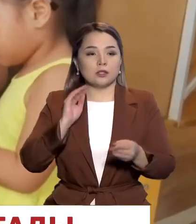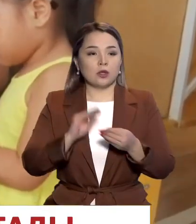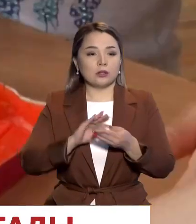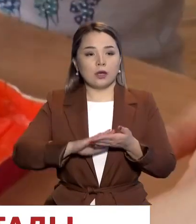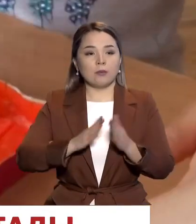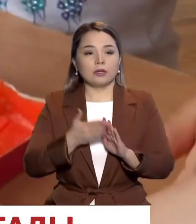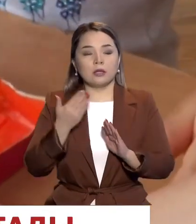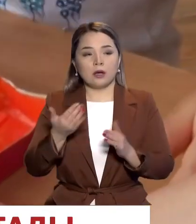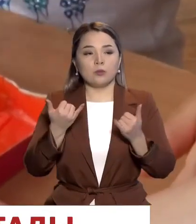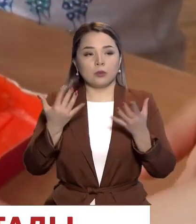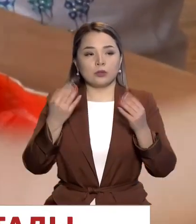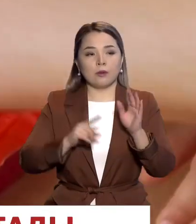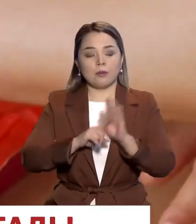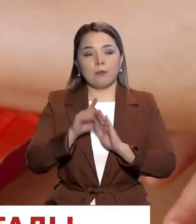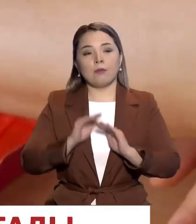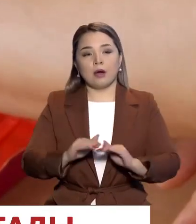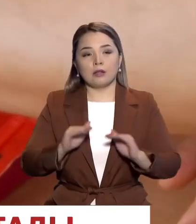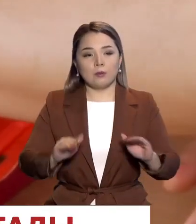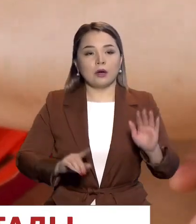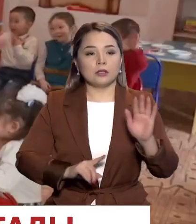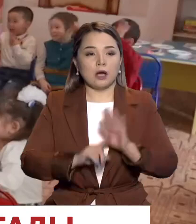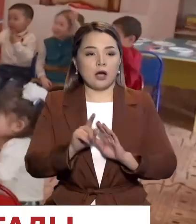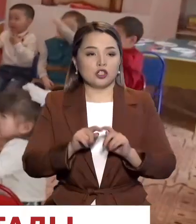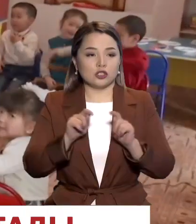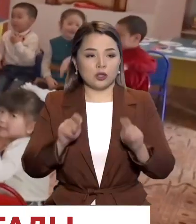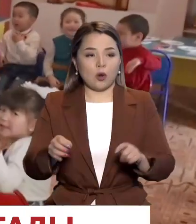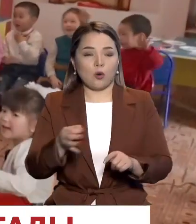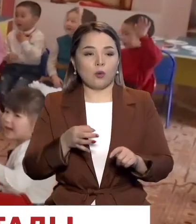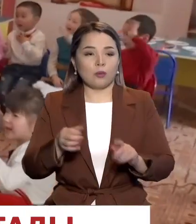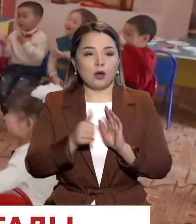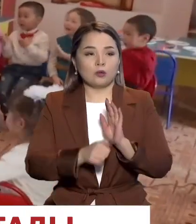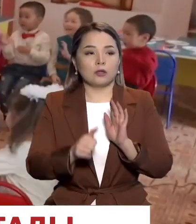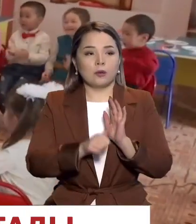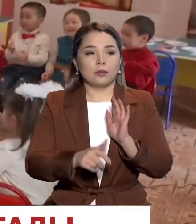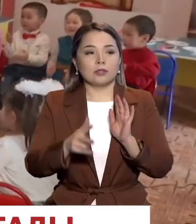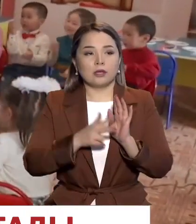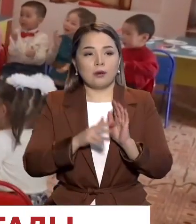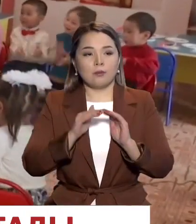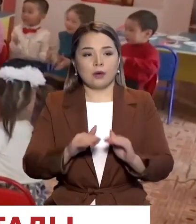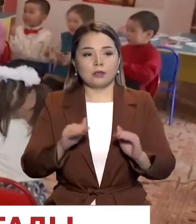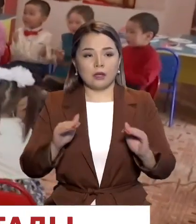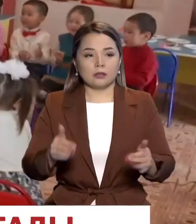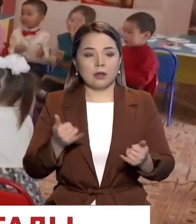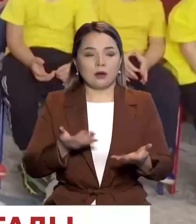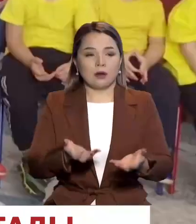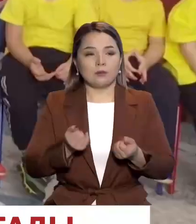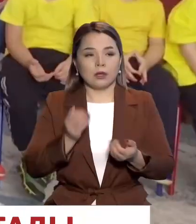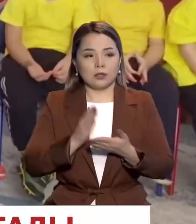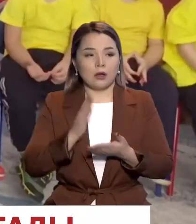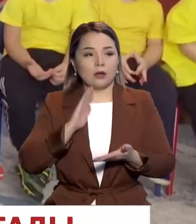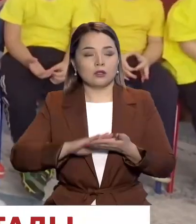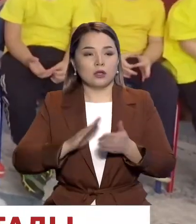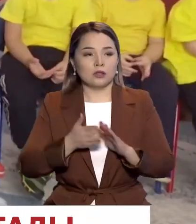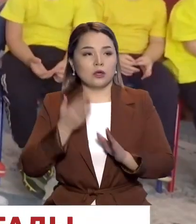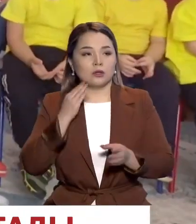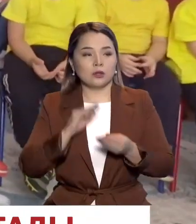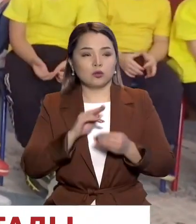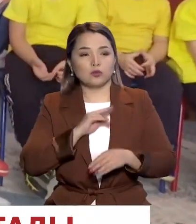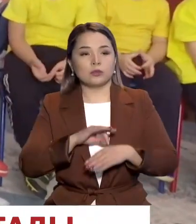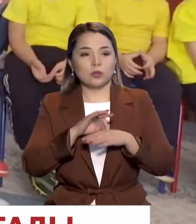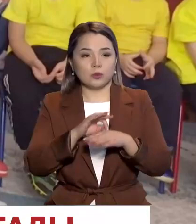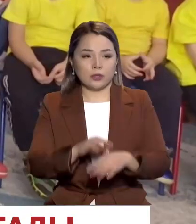тұрақталуына байланысты бүгіннен бастап балабақшалар ашылды. Қазір облыстағы 668 бөбекжай бүлдіршіндерді қабылдап, қалыпты жағдайда жұмыс